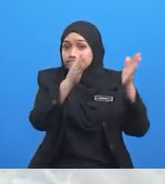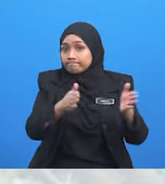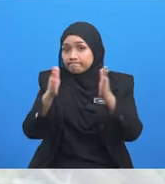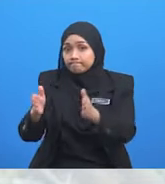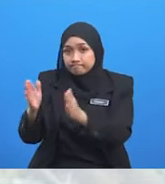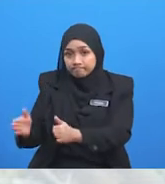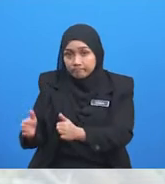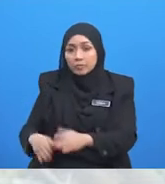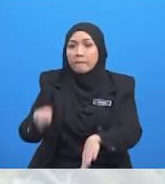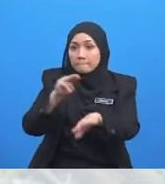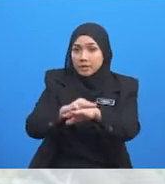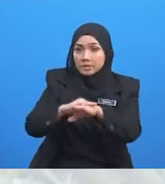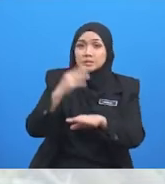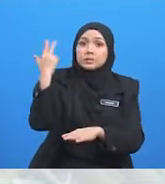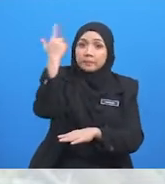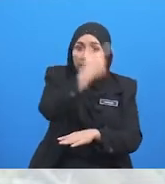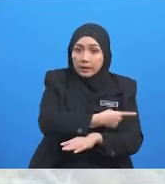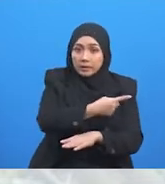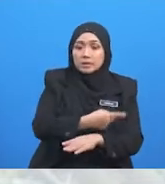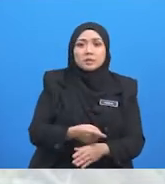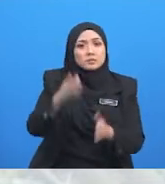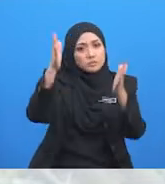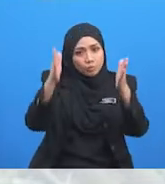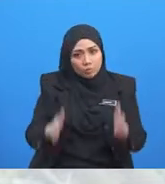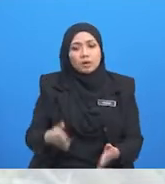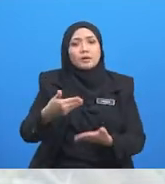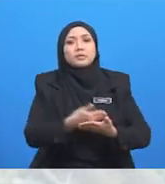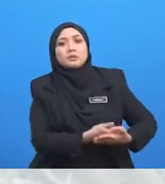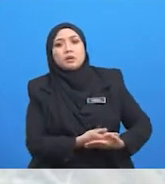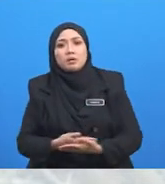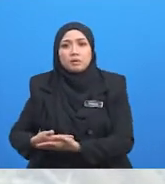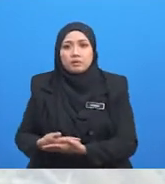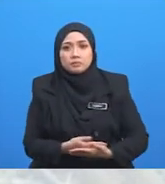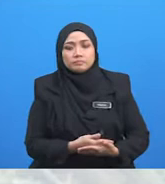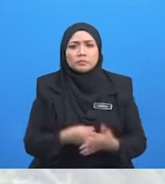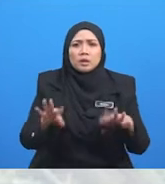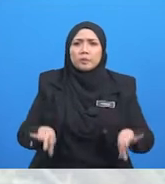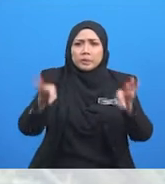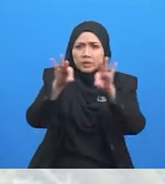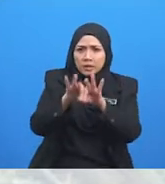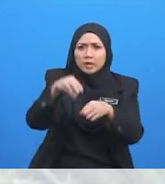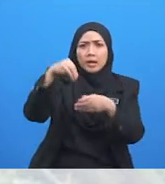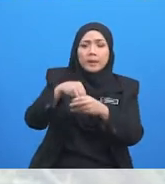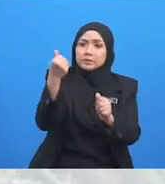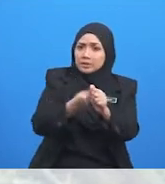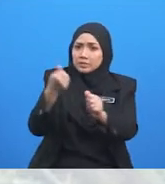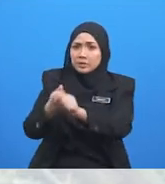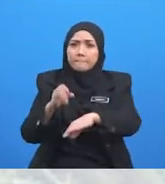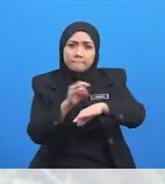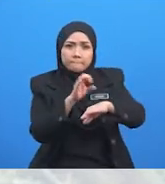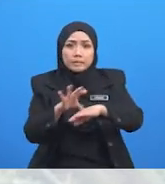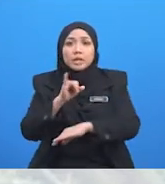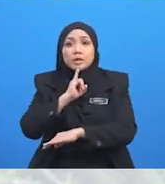dan masa depan seorang anak. Kepentingan dalam setiap pesanan ibu